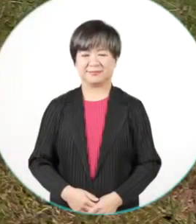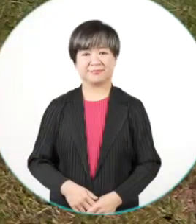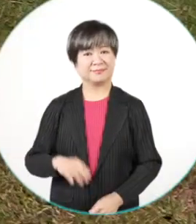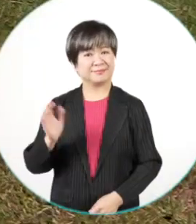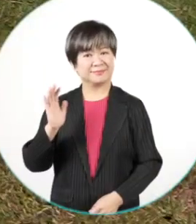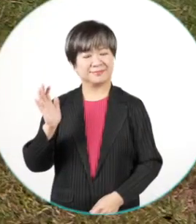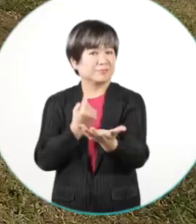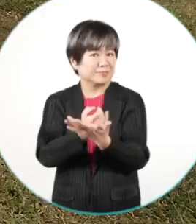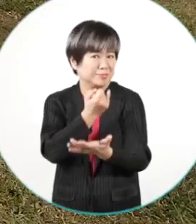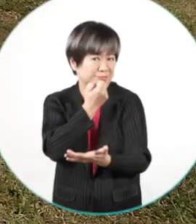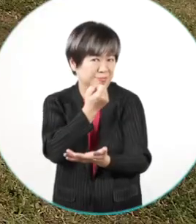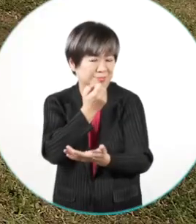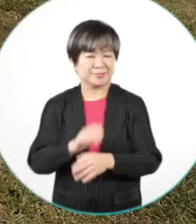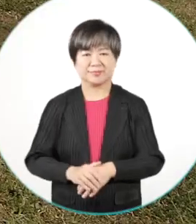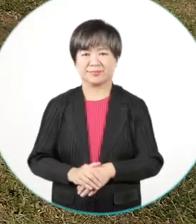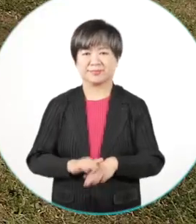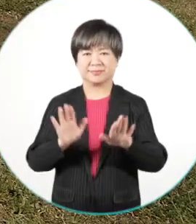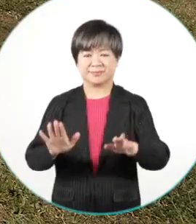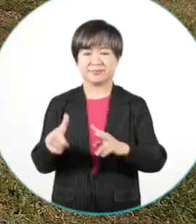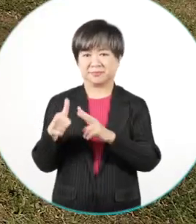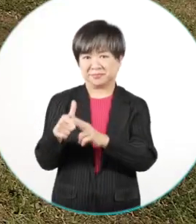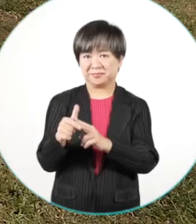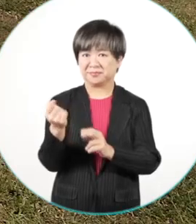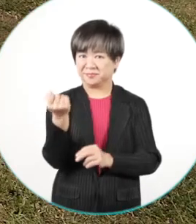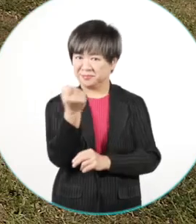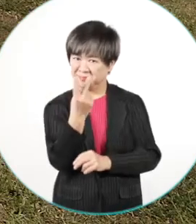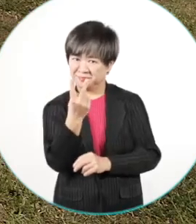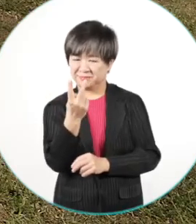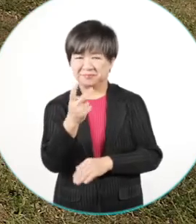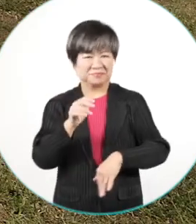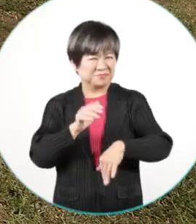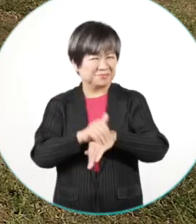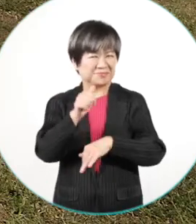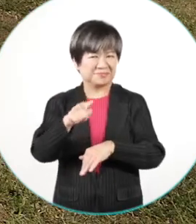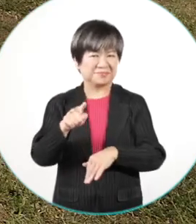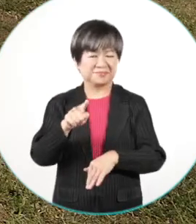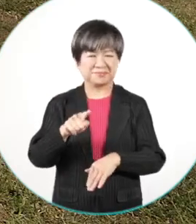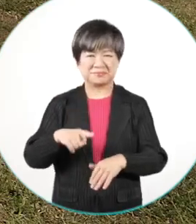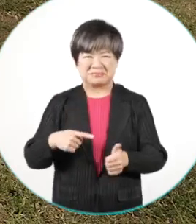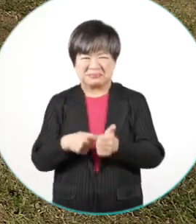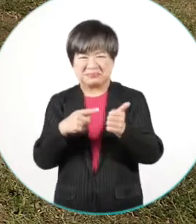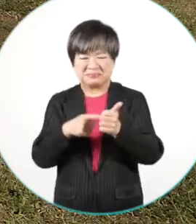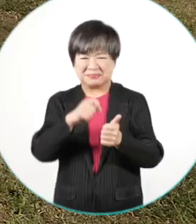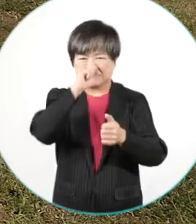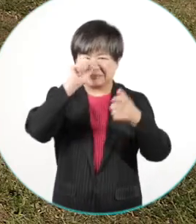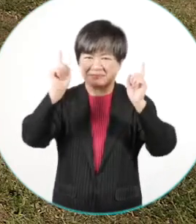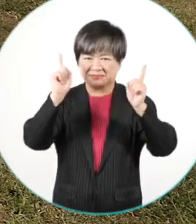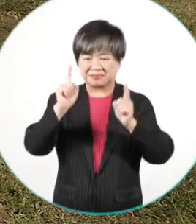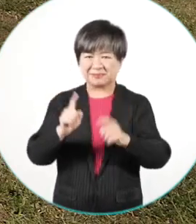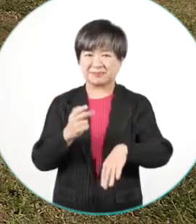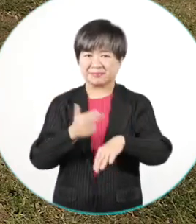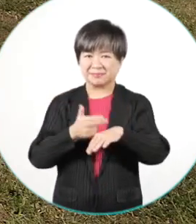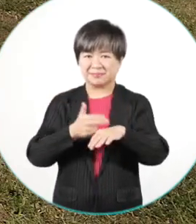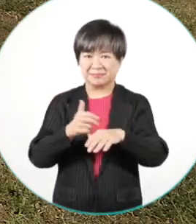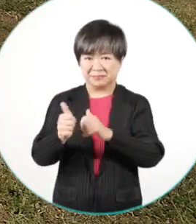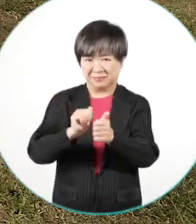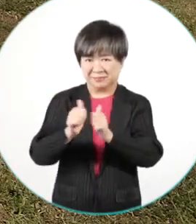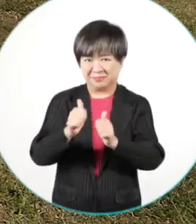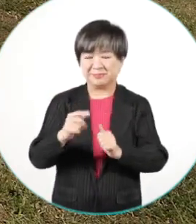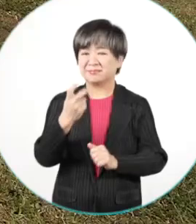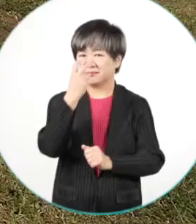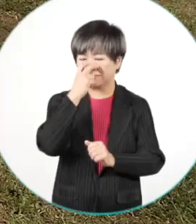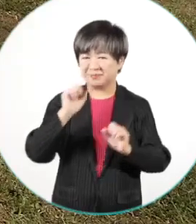Hello， 我是 Tin， 今天就要介绍两个非常有趣又很刺激的竞技类型视障运